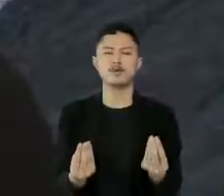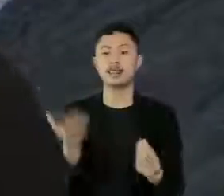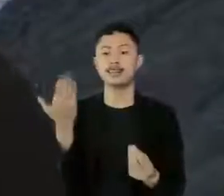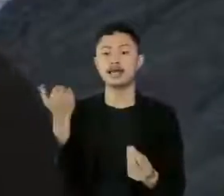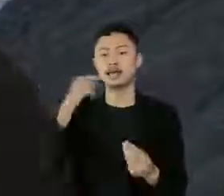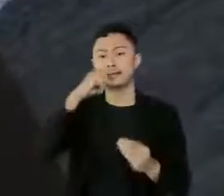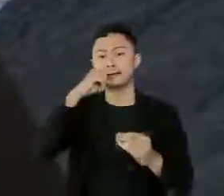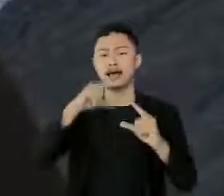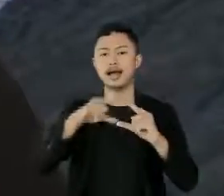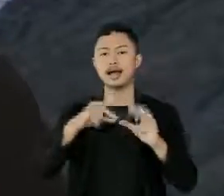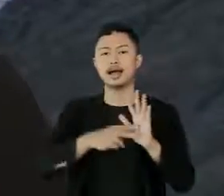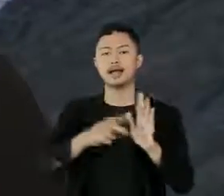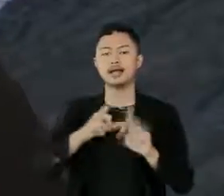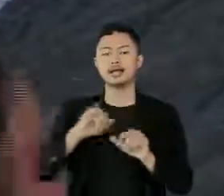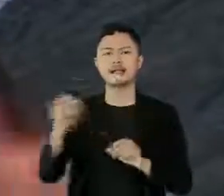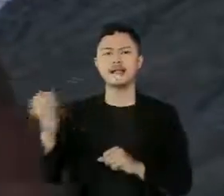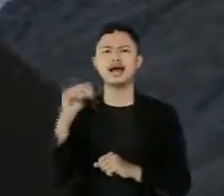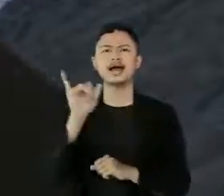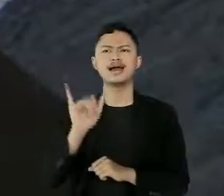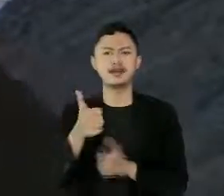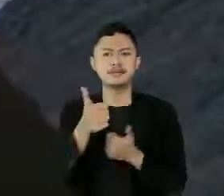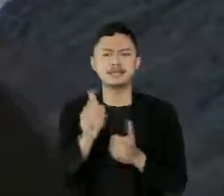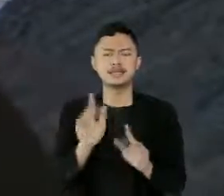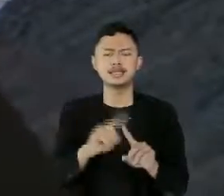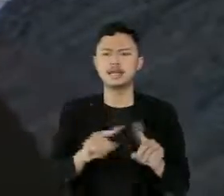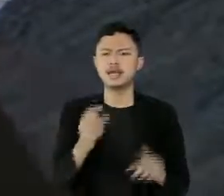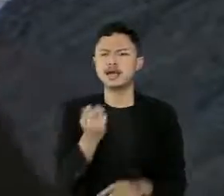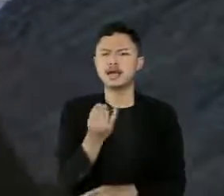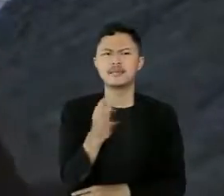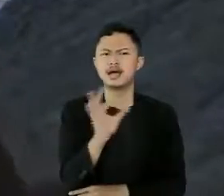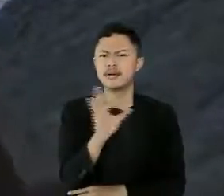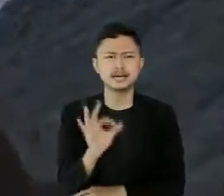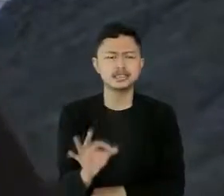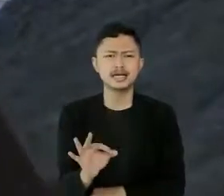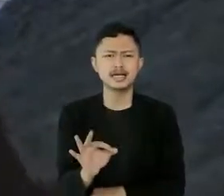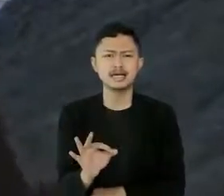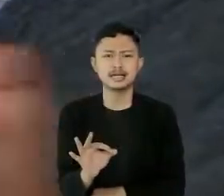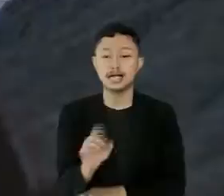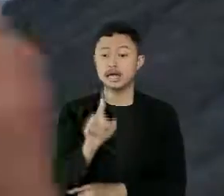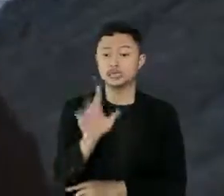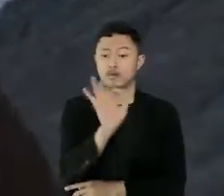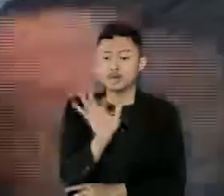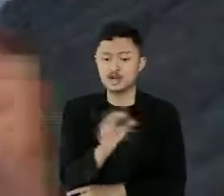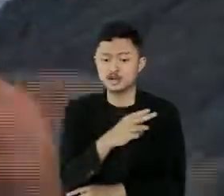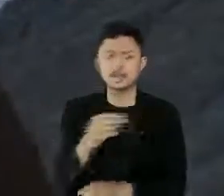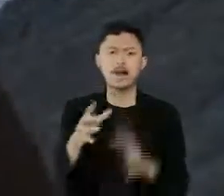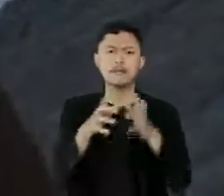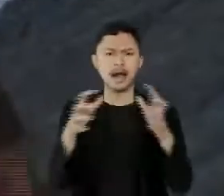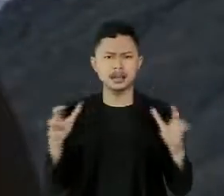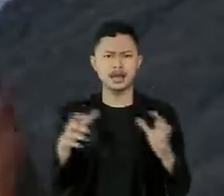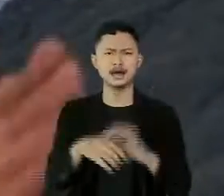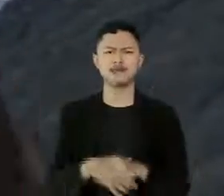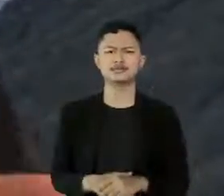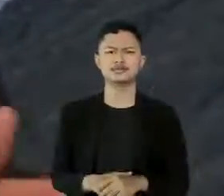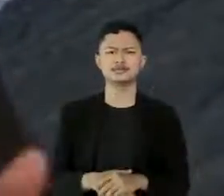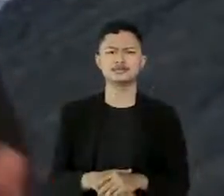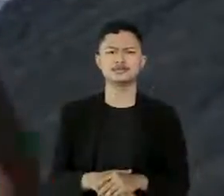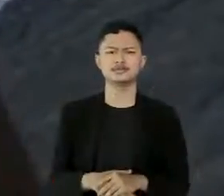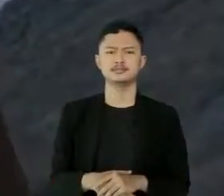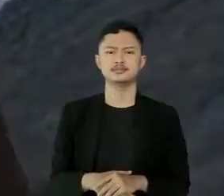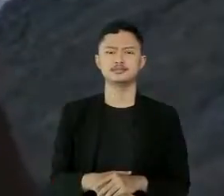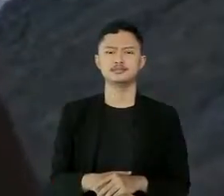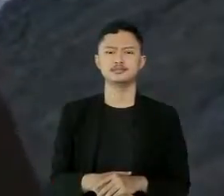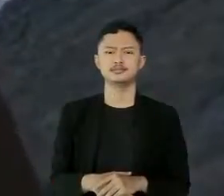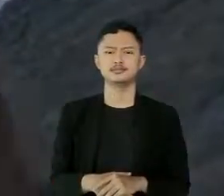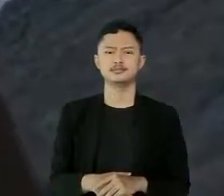kita sudah melakukan, tapi berpesan kita banyak banget sekali gitu loh. Memang harus ada penyelesaian lagi strategi tambahan kalau